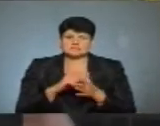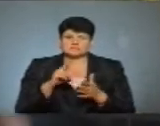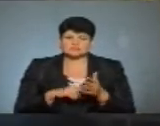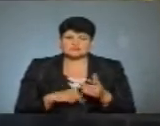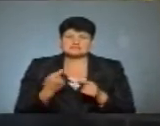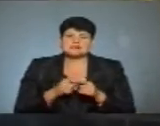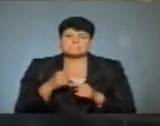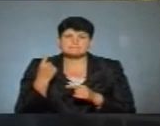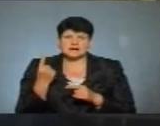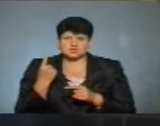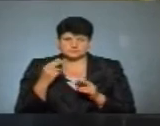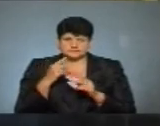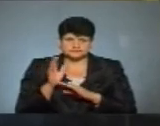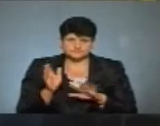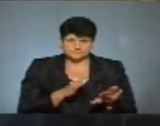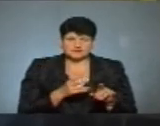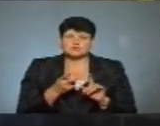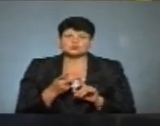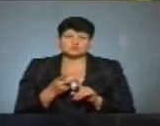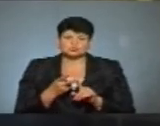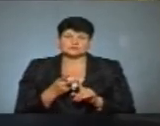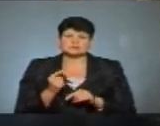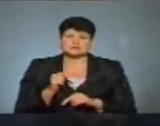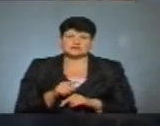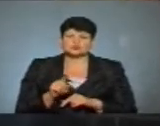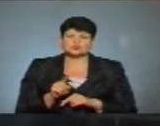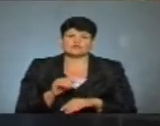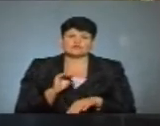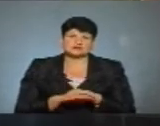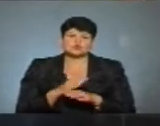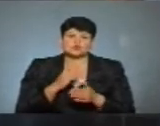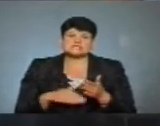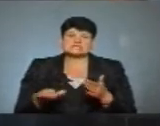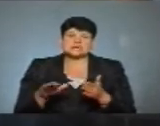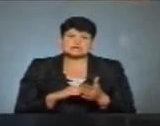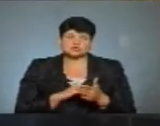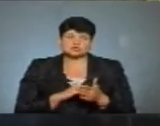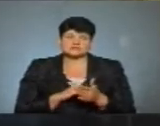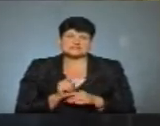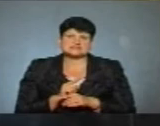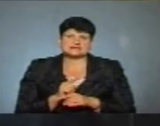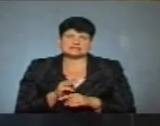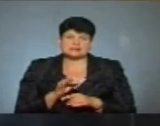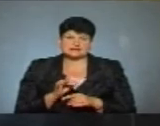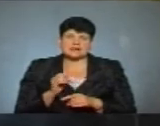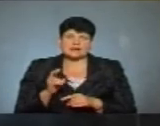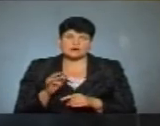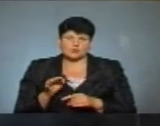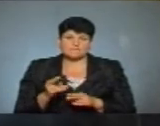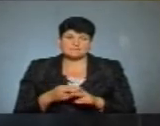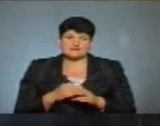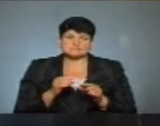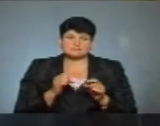перший недолік є. Другим недоліком є те, що фактично скасовуються стандарти екологічної безпеки